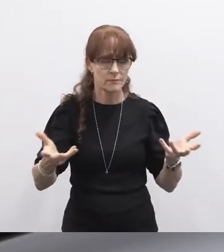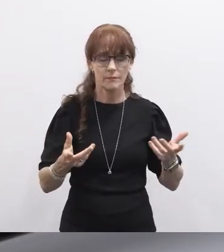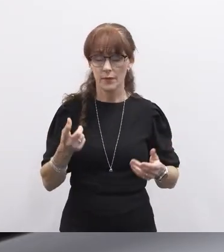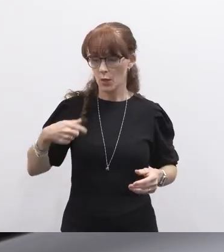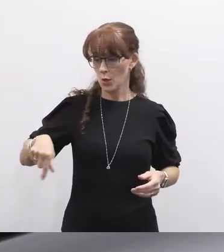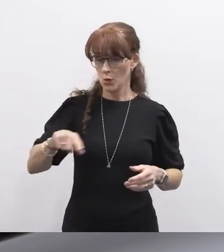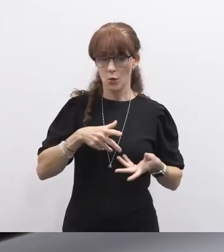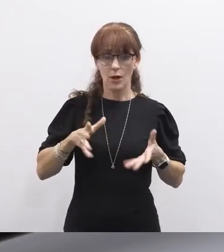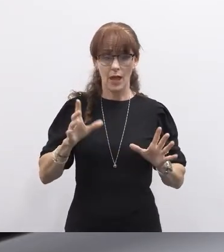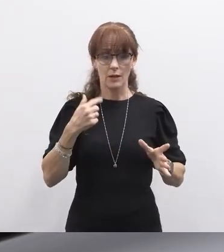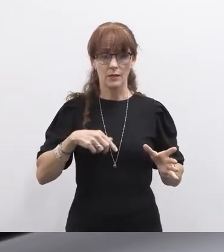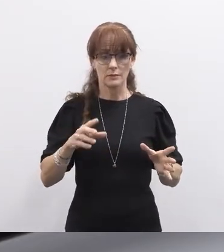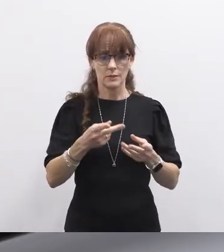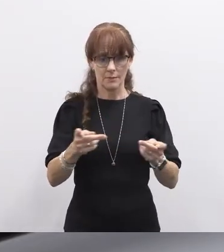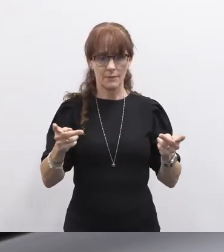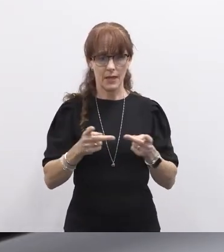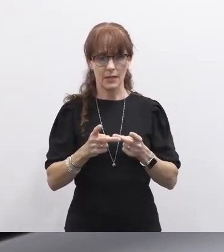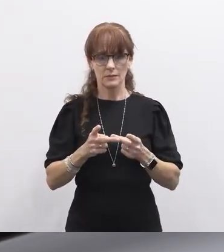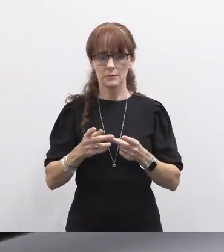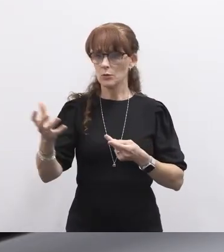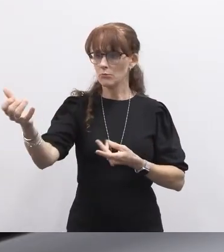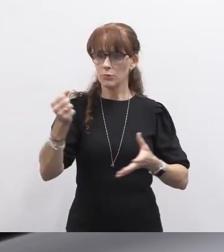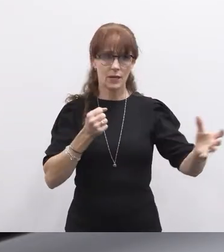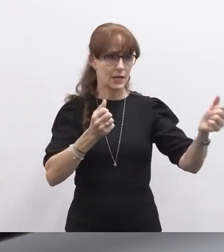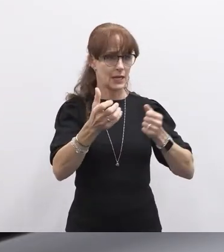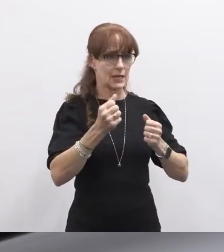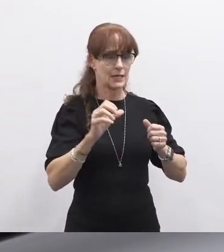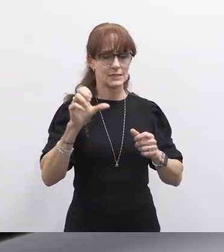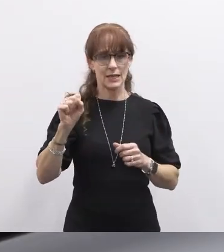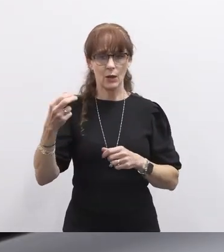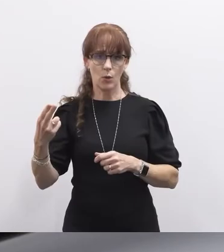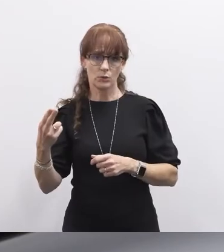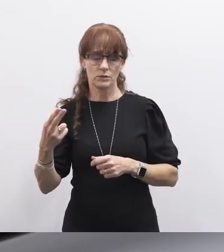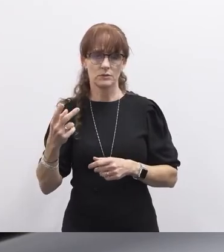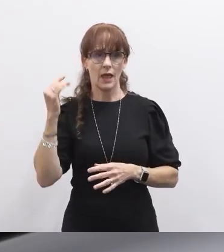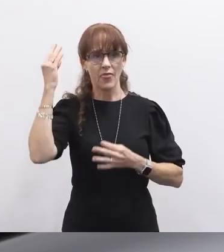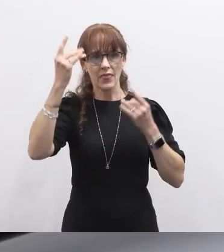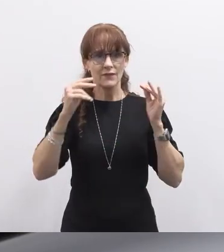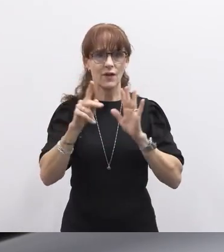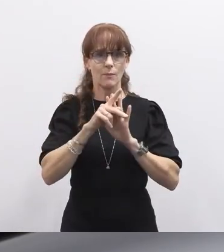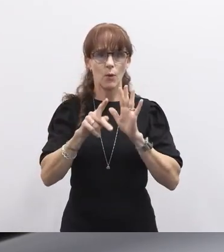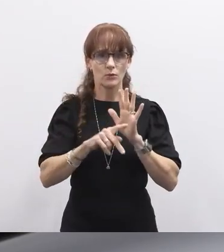សេរអំពីគេហៅថាការបង្កើតច្បាប់សម្រាប់ផ្សះផ្សាគ្នា